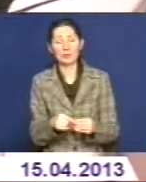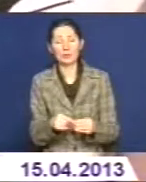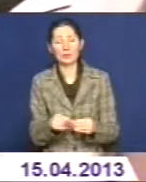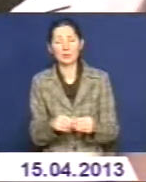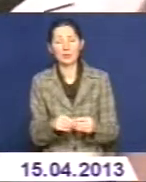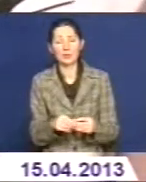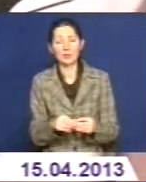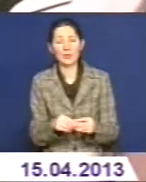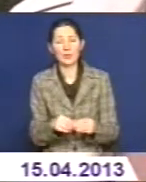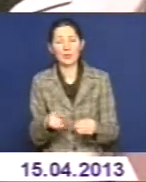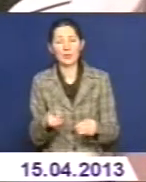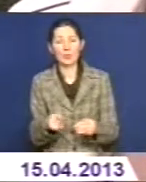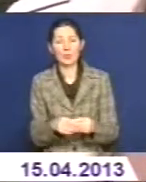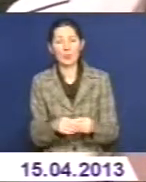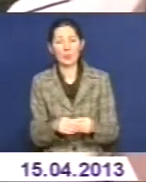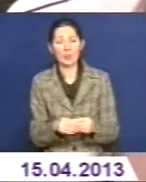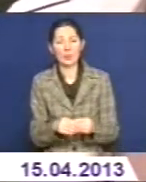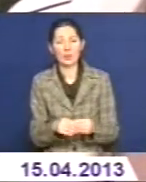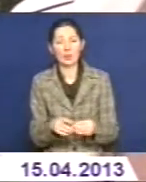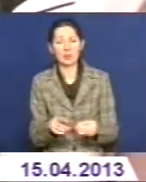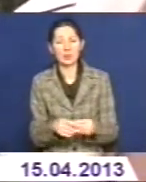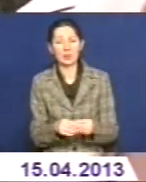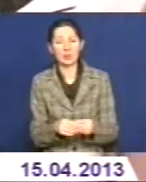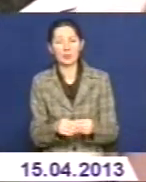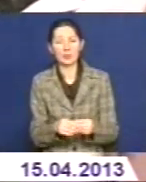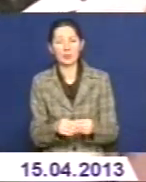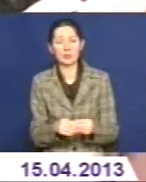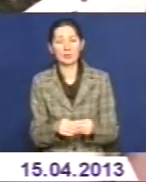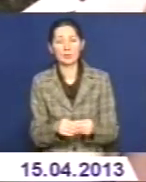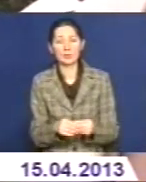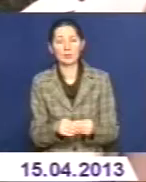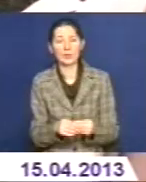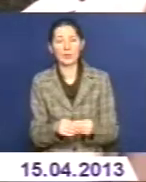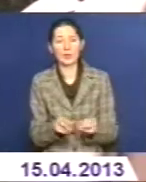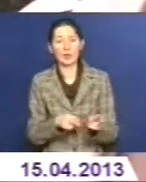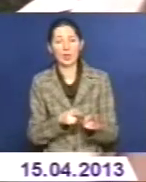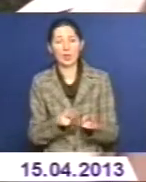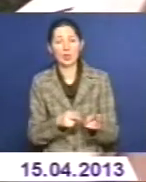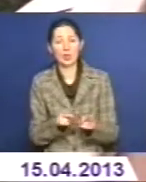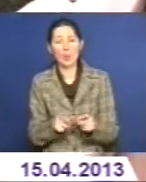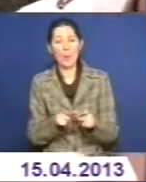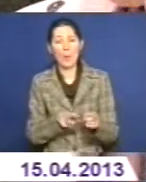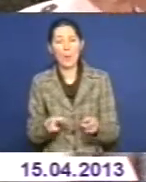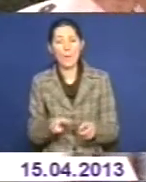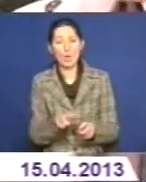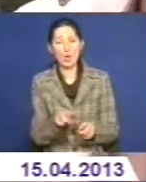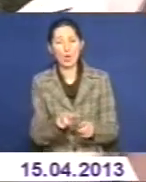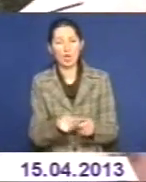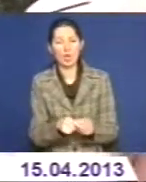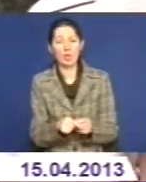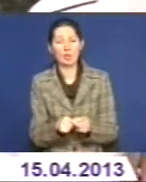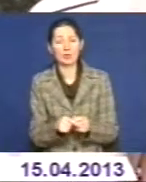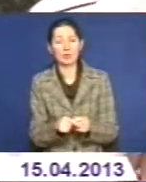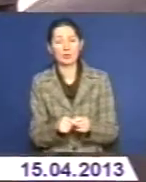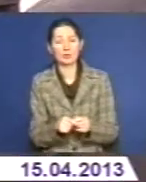задача була якнайбільше пошкодити залізнодорожного полотна від Березовиці аж до